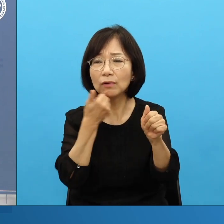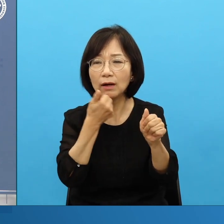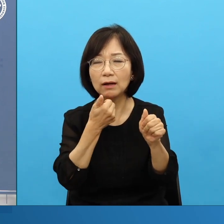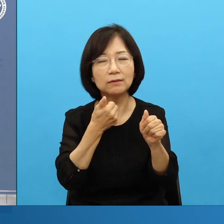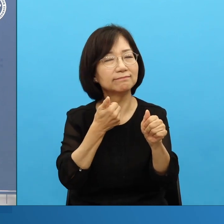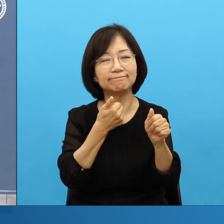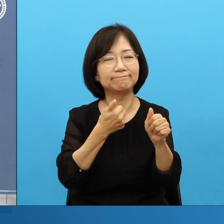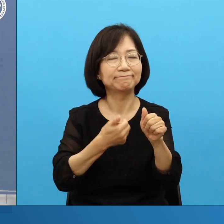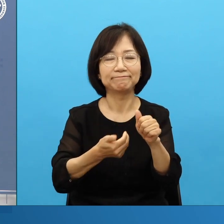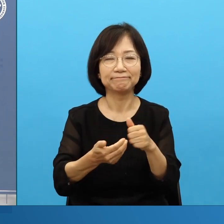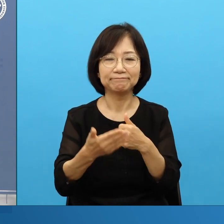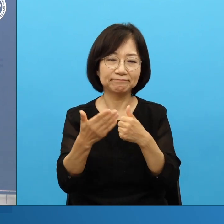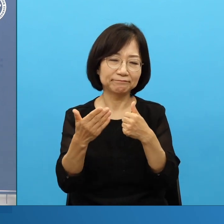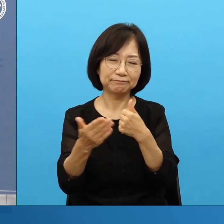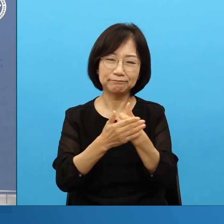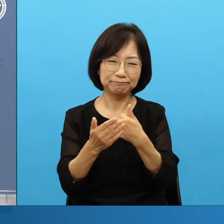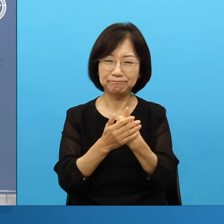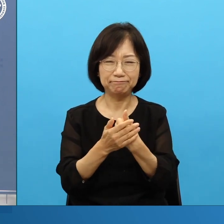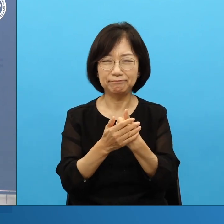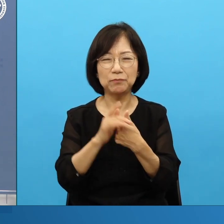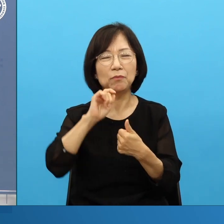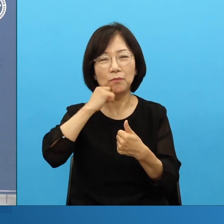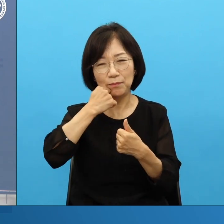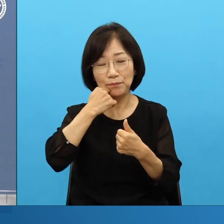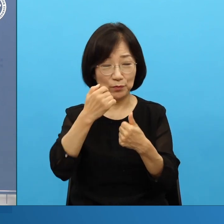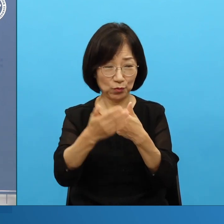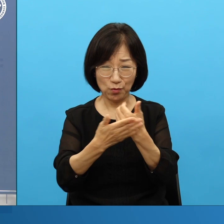되는 겁니다. Nothing will be a help to him. 그런데